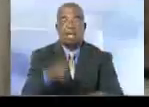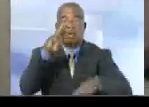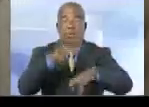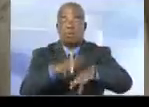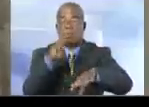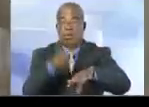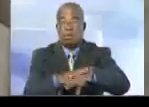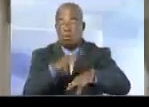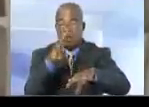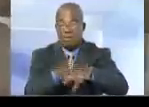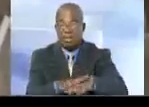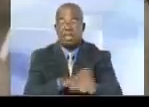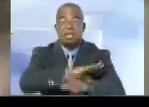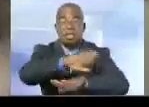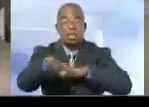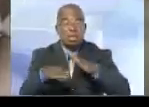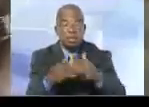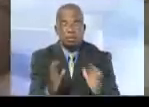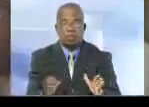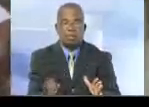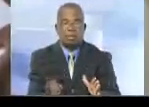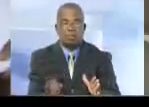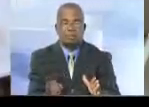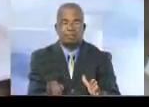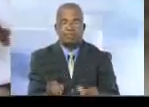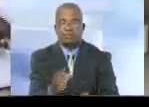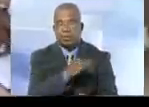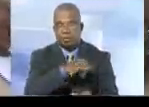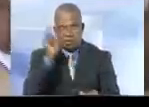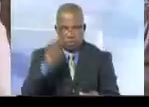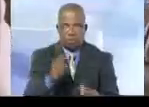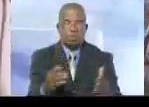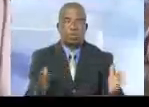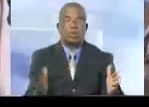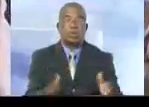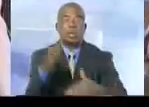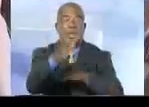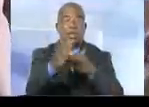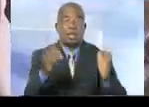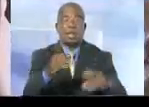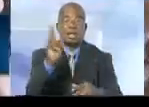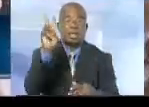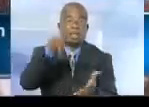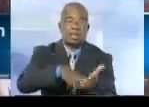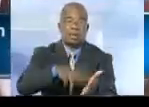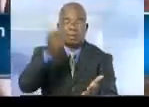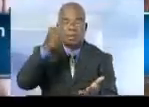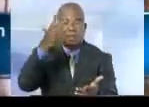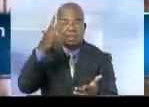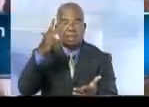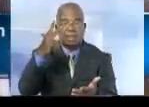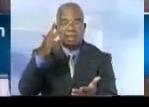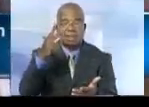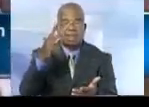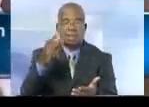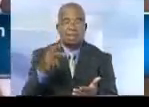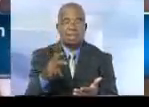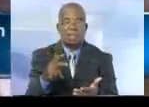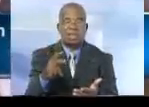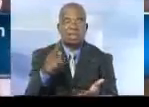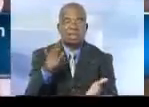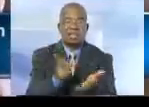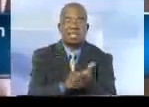aux différentes frontières ivoiriennes et l'équipement des bureaux frontaliers. En 2013, c'est